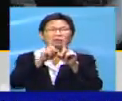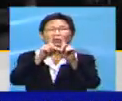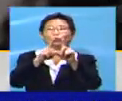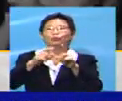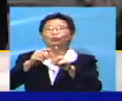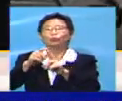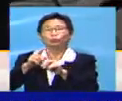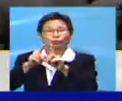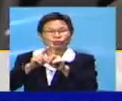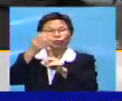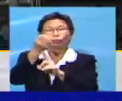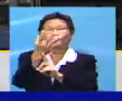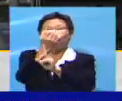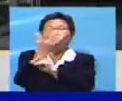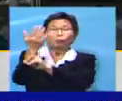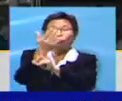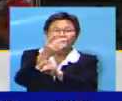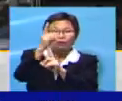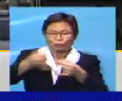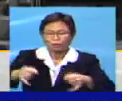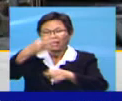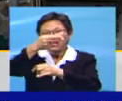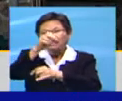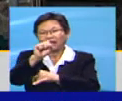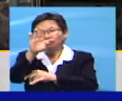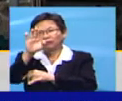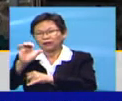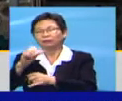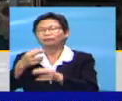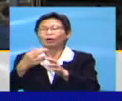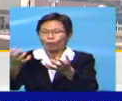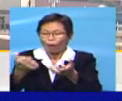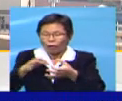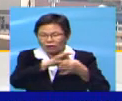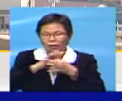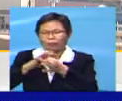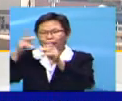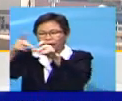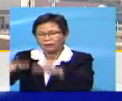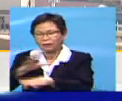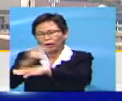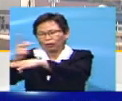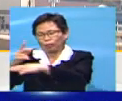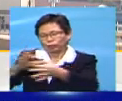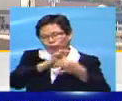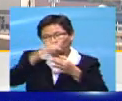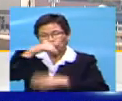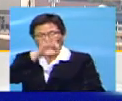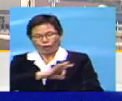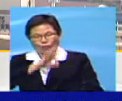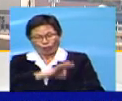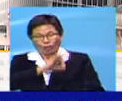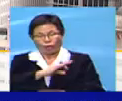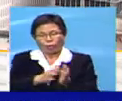jalan obor yang diterajui China, HSBC katanya bersedia untuk bekerjasama dengan peserta pasaran dan pihak korporat untuk memanfaatkan